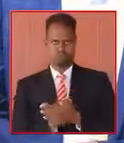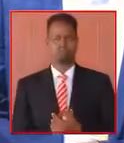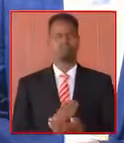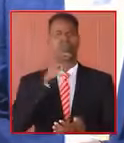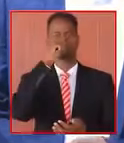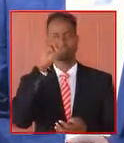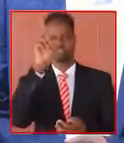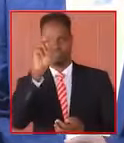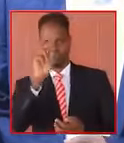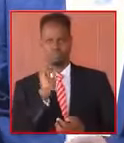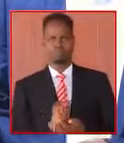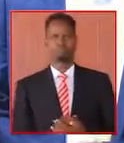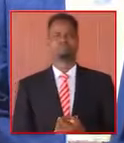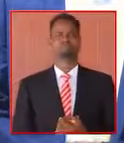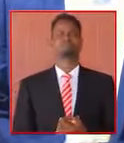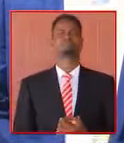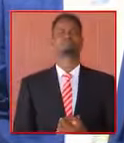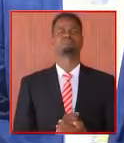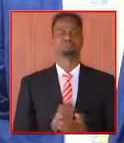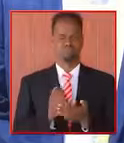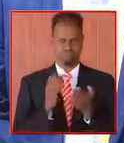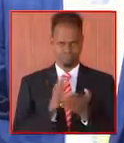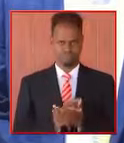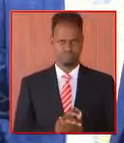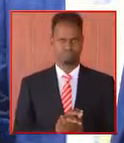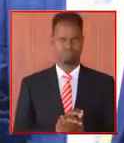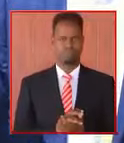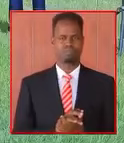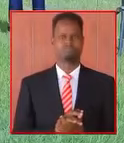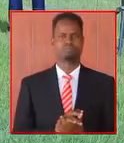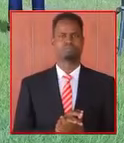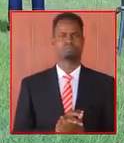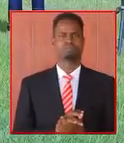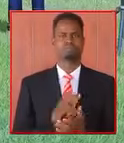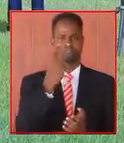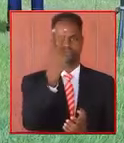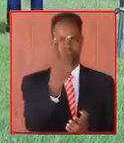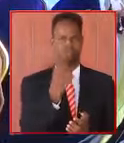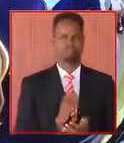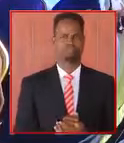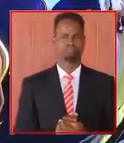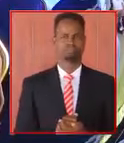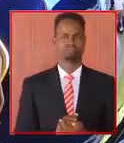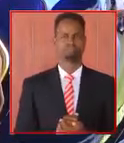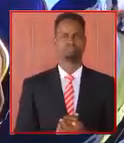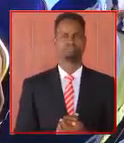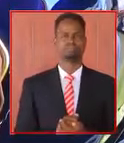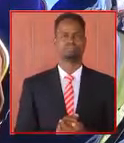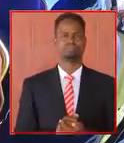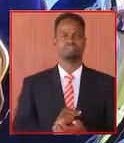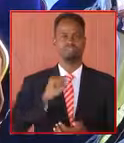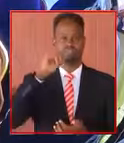maalkii dalka inta badan gacanta ku hayaan dadka intii badnaa uu yahay dabaqad hoose dhaqaalaan ahay halkaa marba murmaa ka